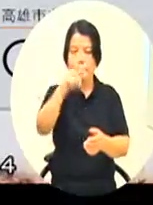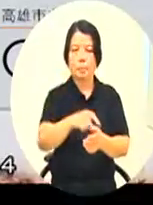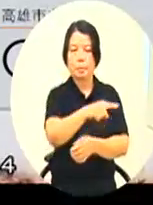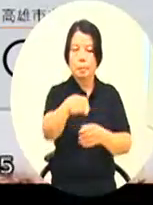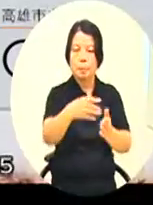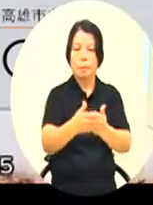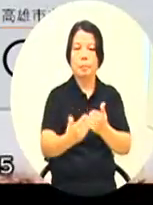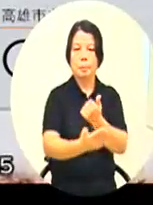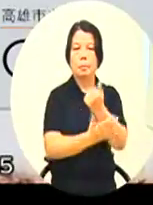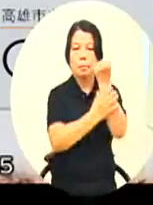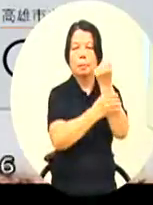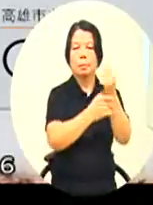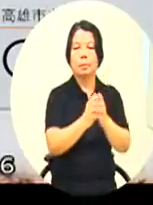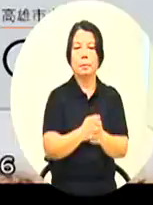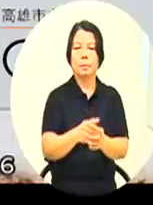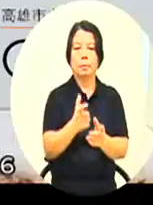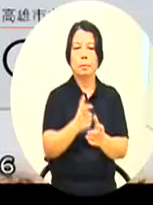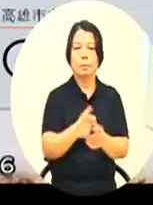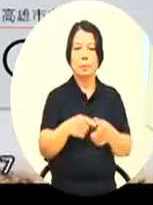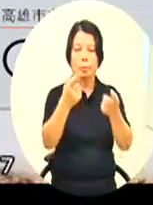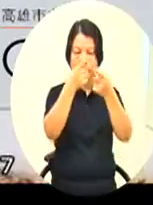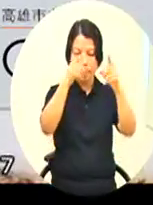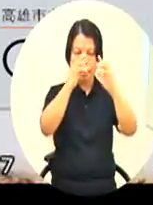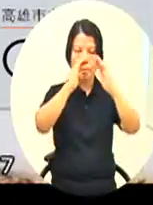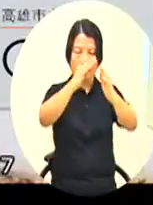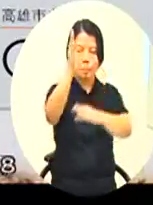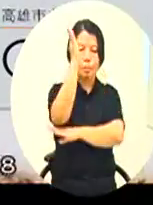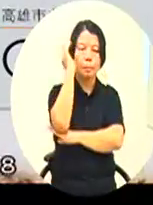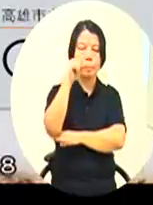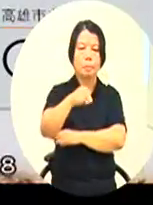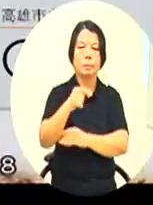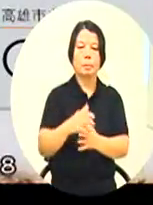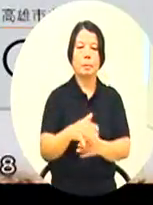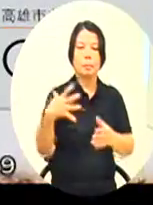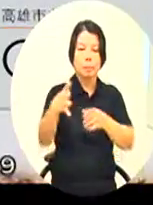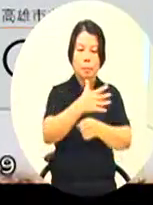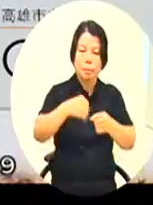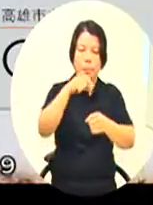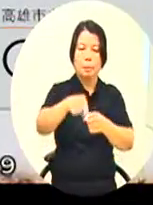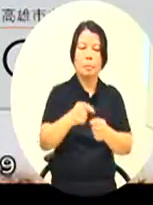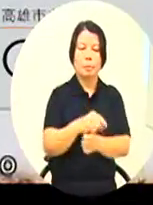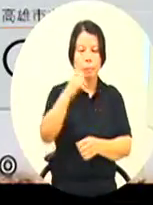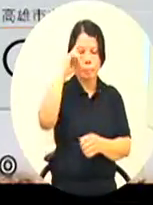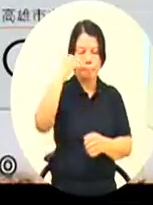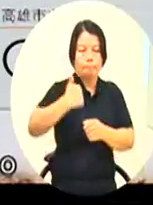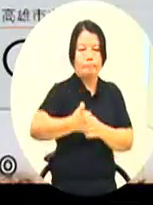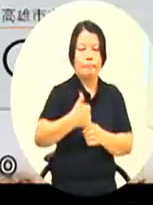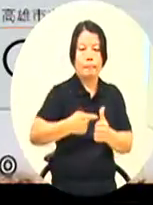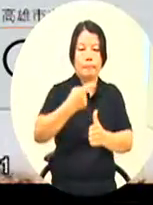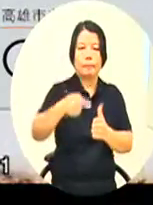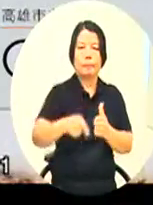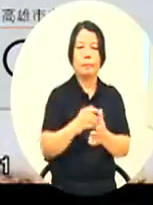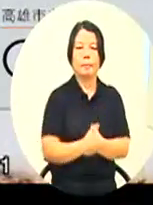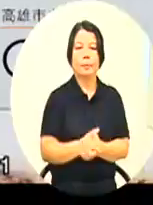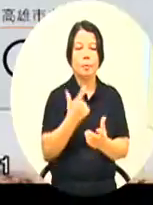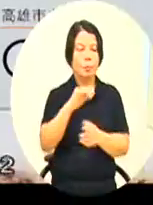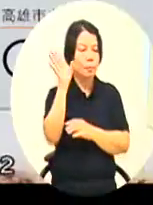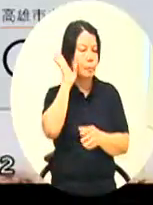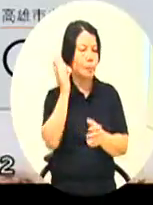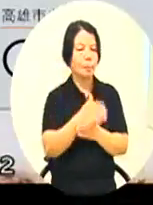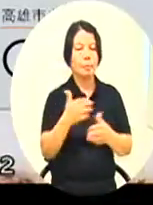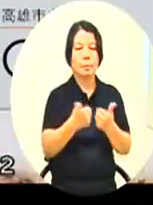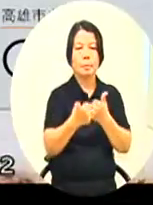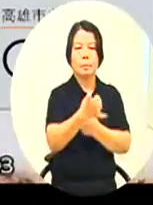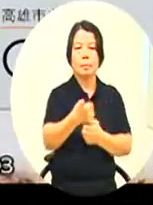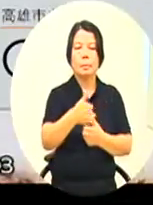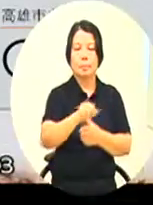可以支持自己市府的唯一的一个大学哈，这是在台湾的一个创举哈。那也希望大家，我也听到很多议员朋友是